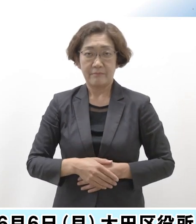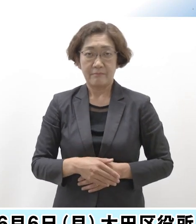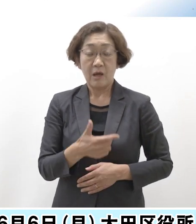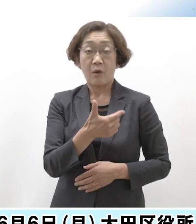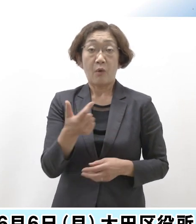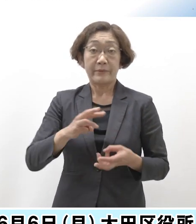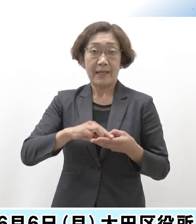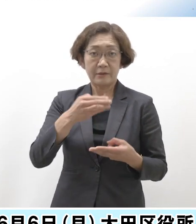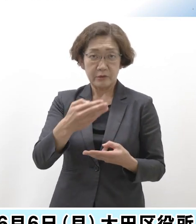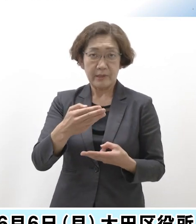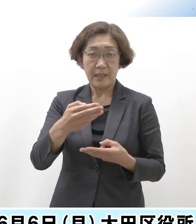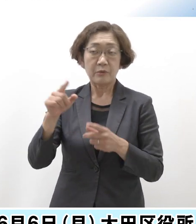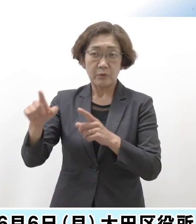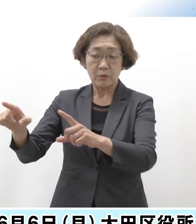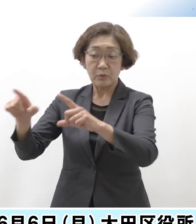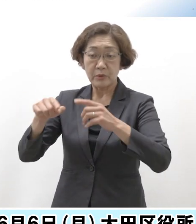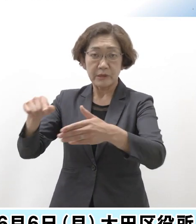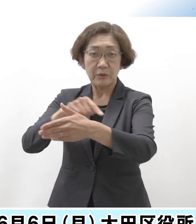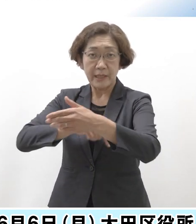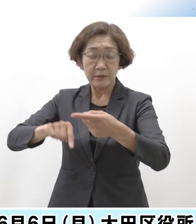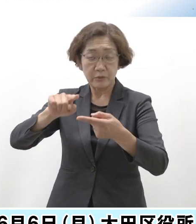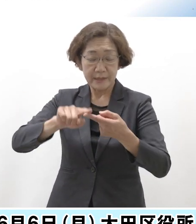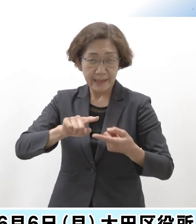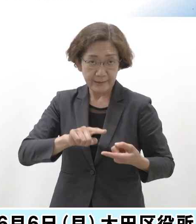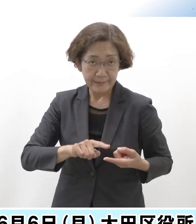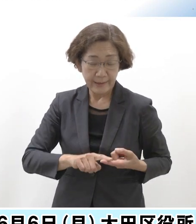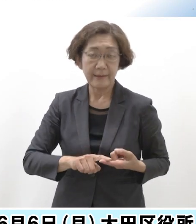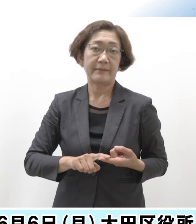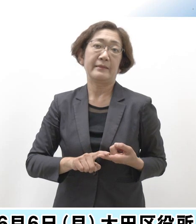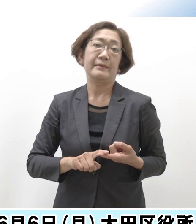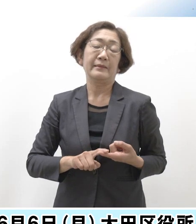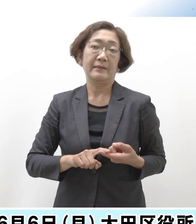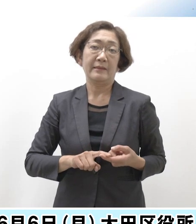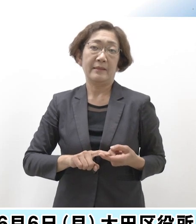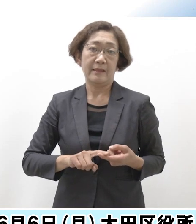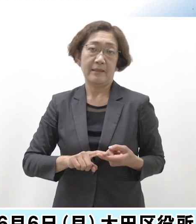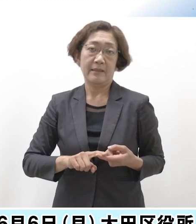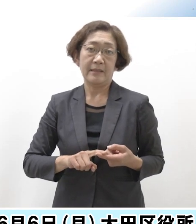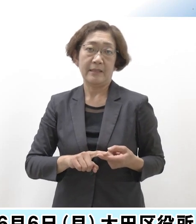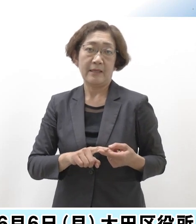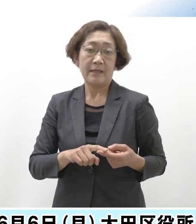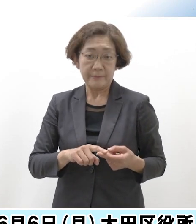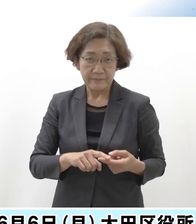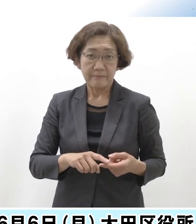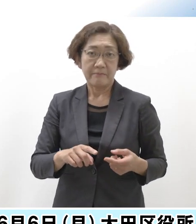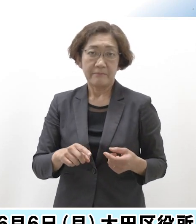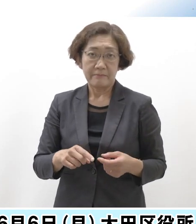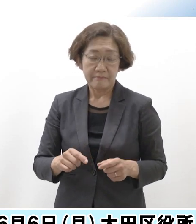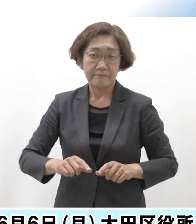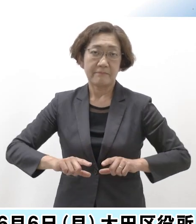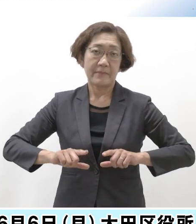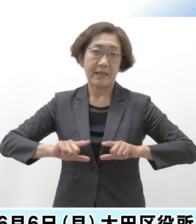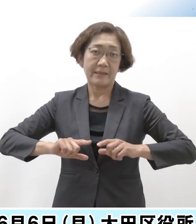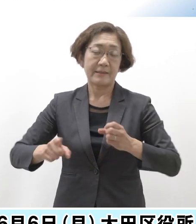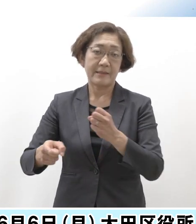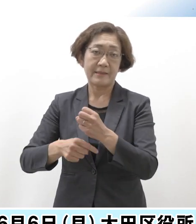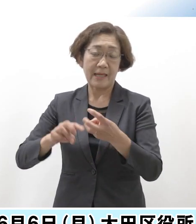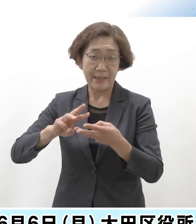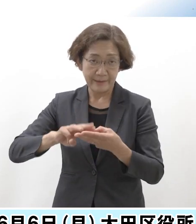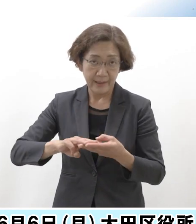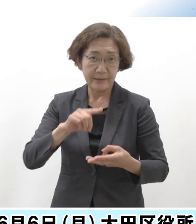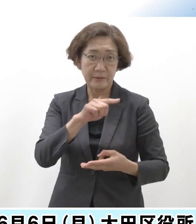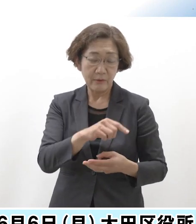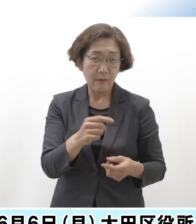、蒲田駅と京急蒲田駅のミッシリングの解消を第一に考え、